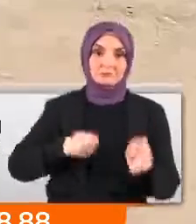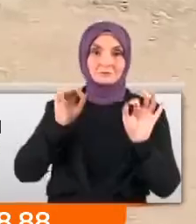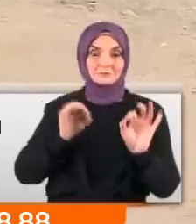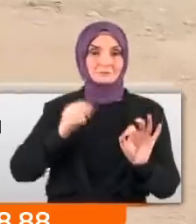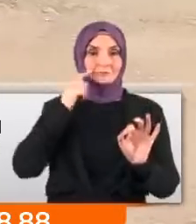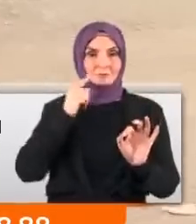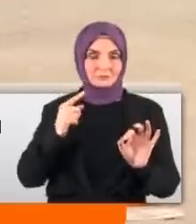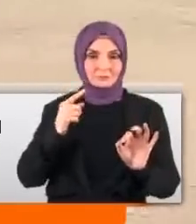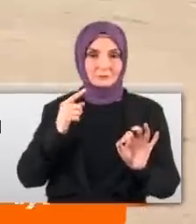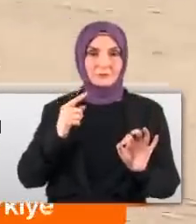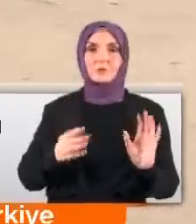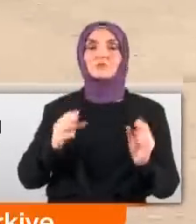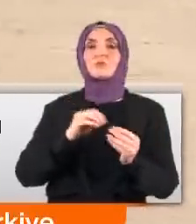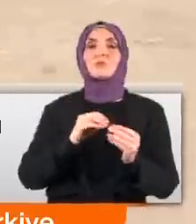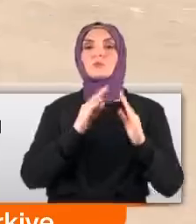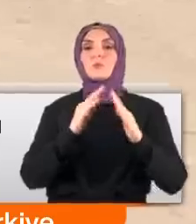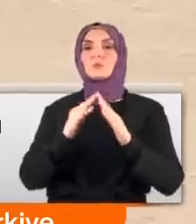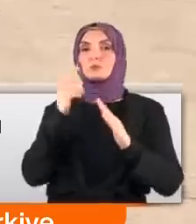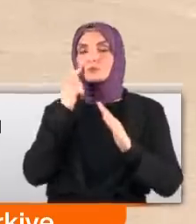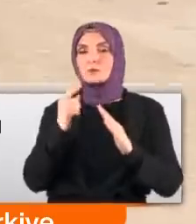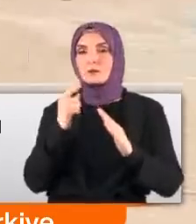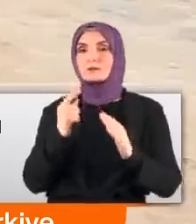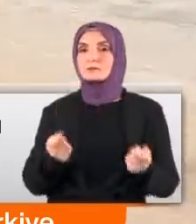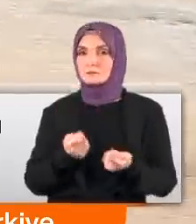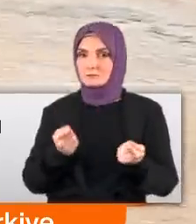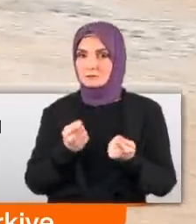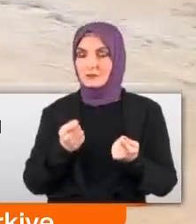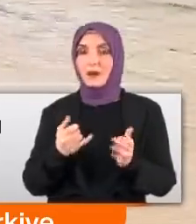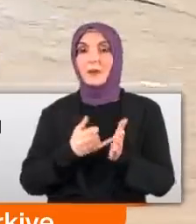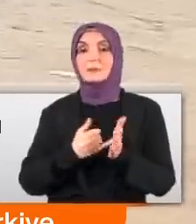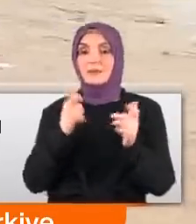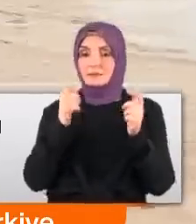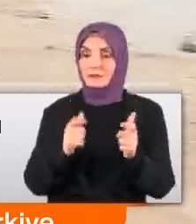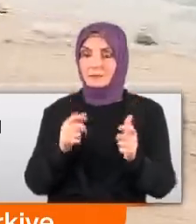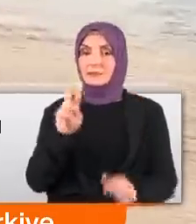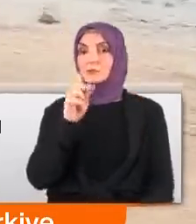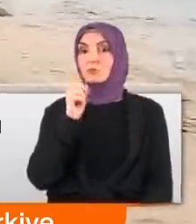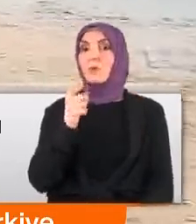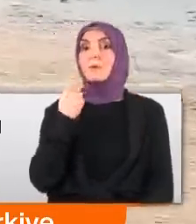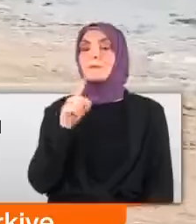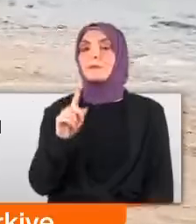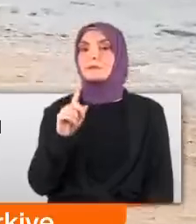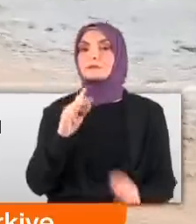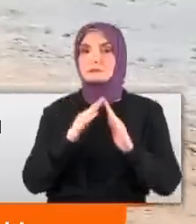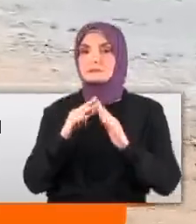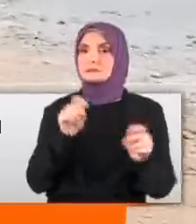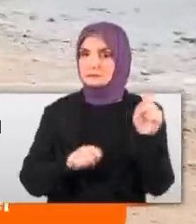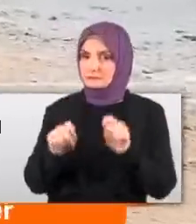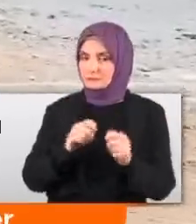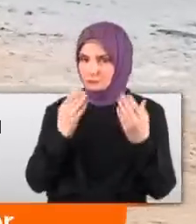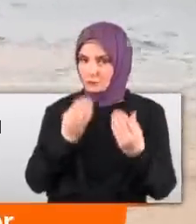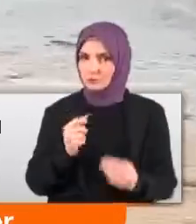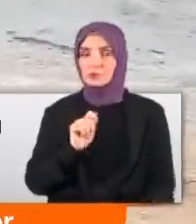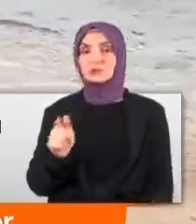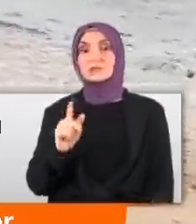yükseliyor. Gaziantep'te toplam 29.751 deprem konutu inşa edilecek. Burası İslahiye. Burada da